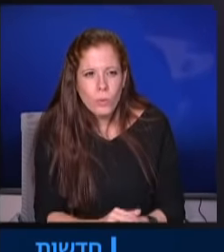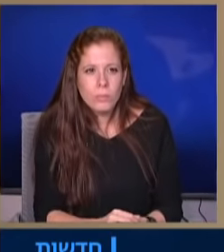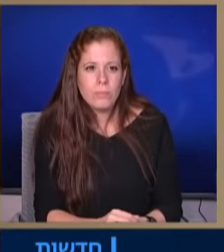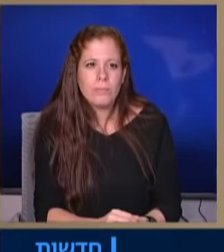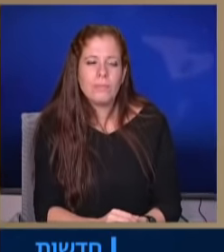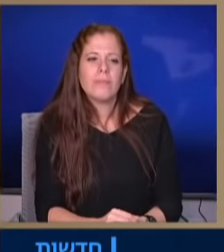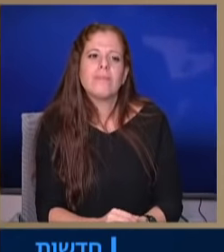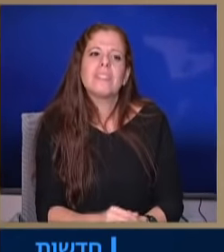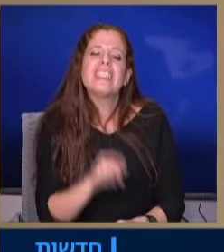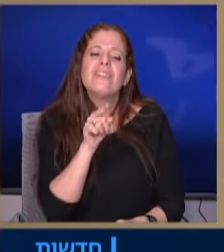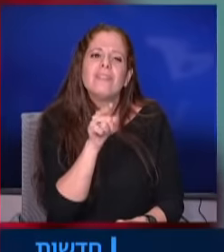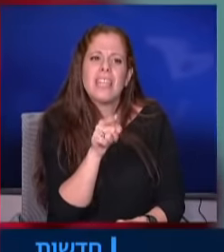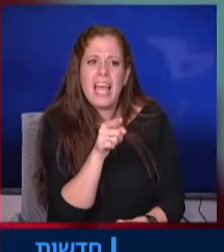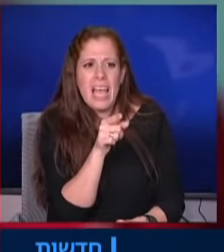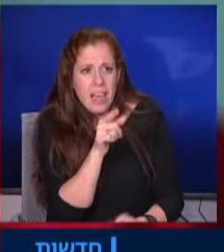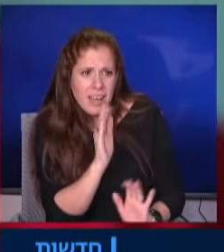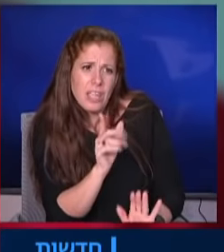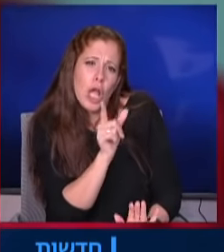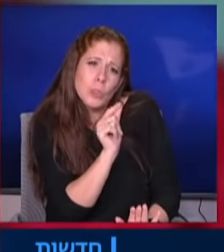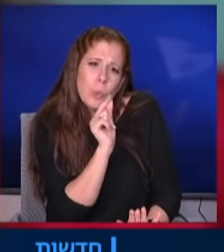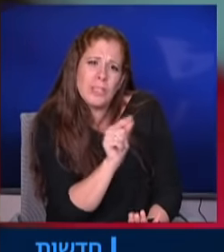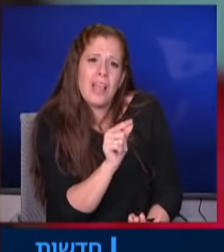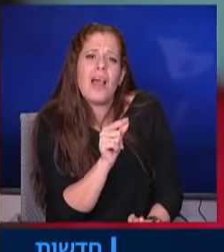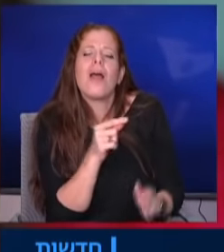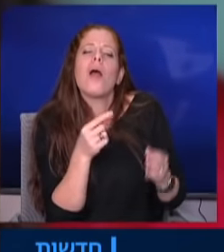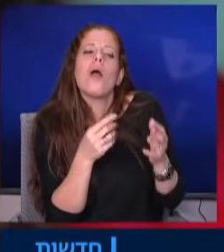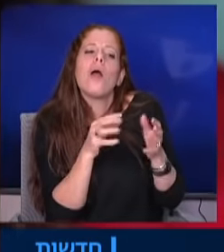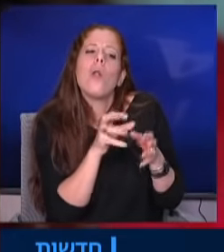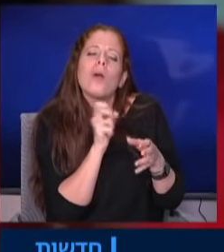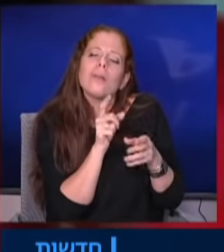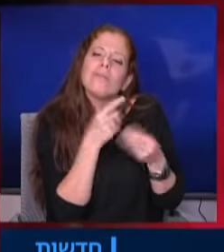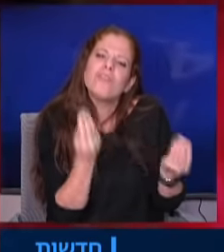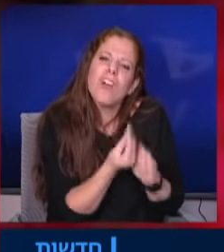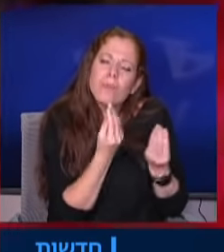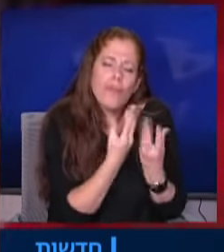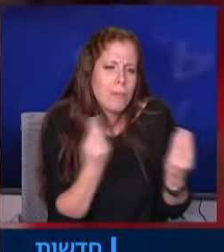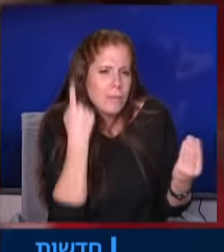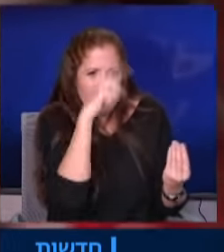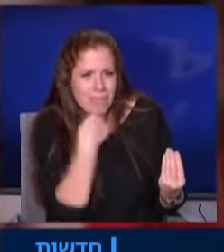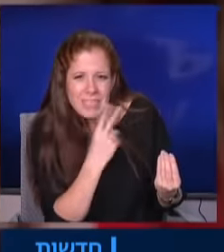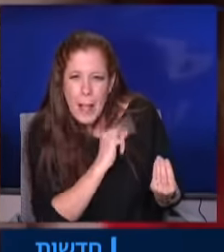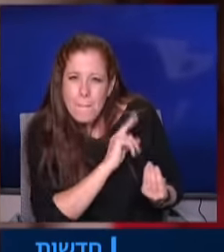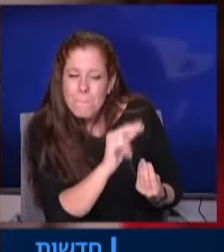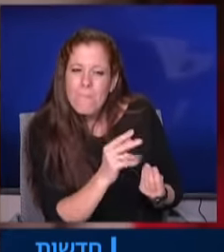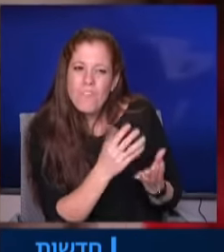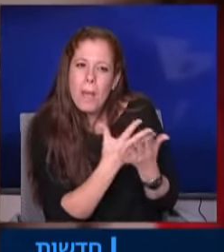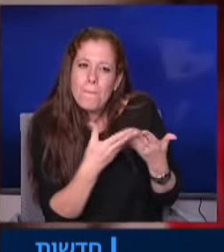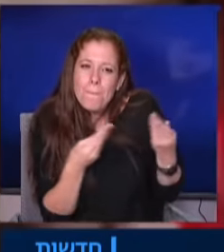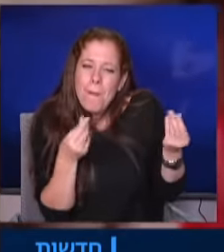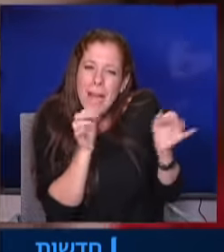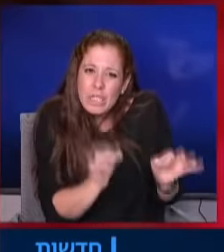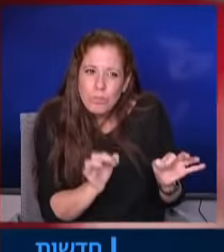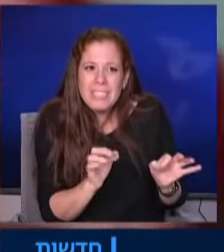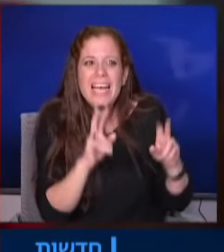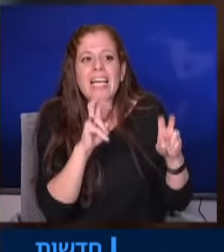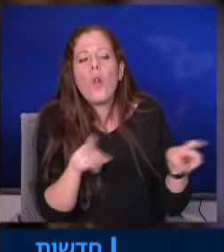וזה הקטע של הזוג הזה, לוקחים רגעים של זוגות שהרבה הזדהו וממחישים את זה כביכול כאילו